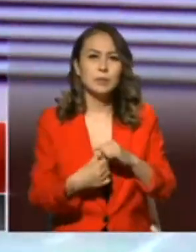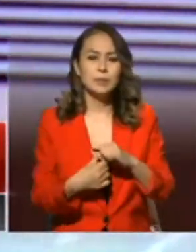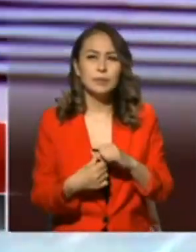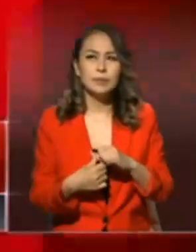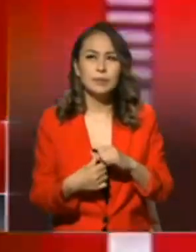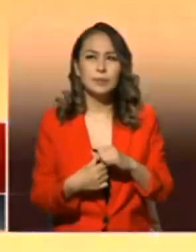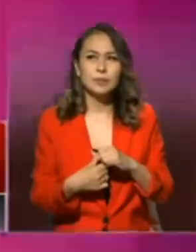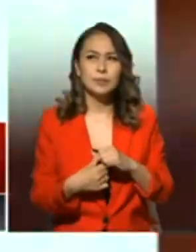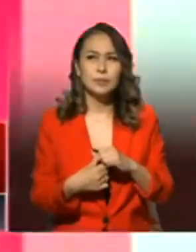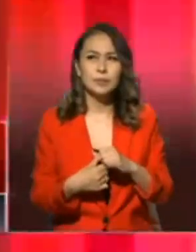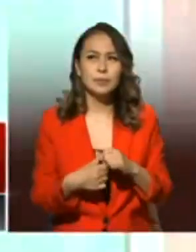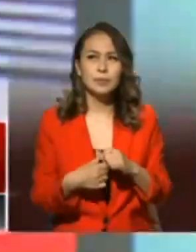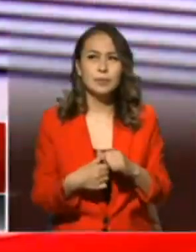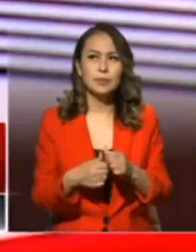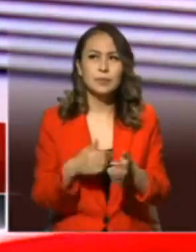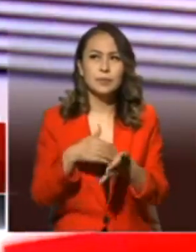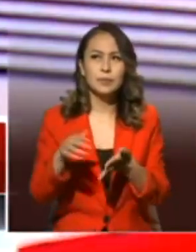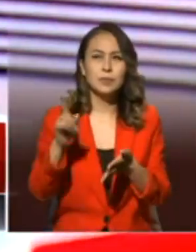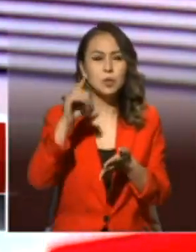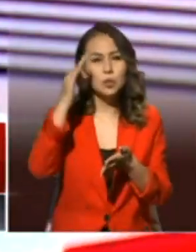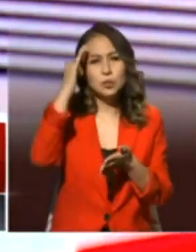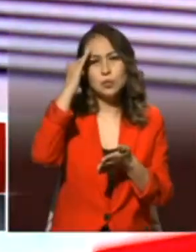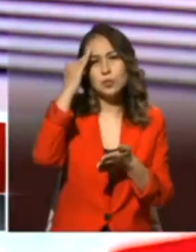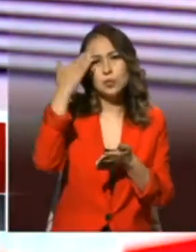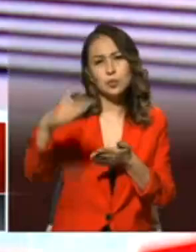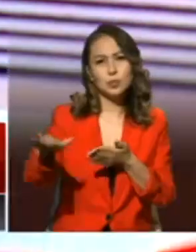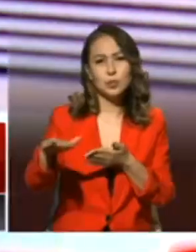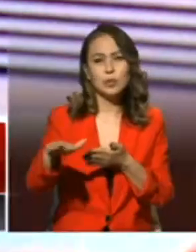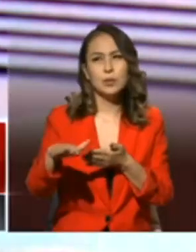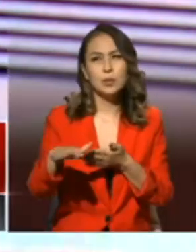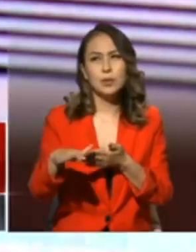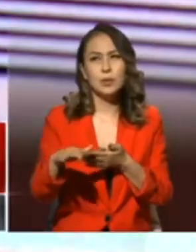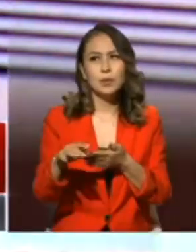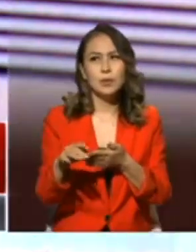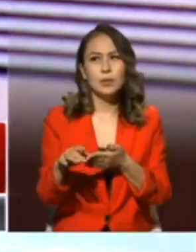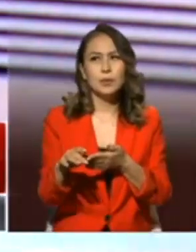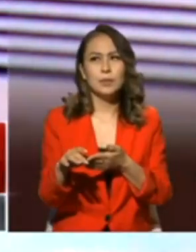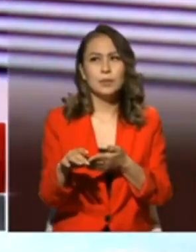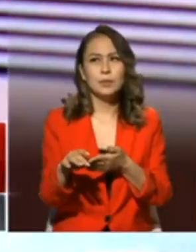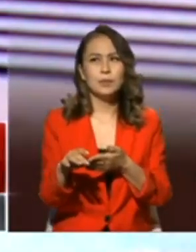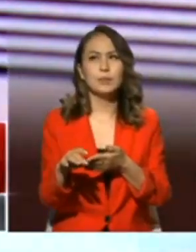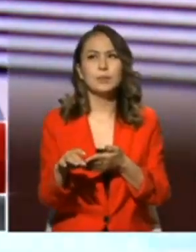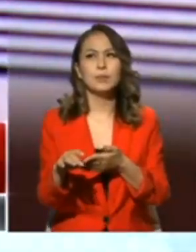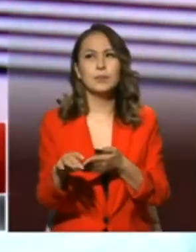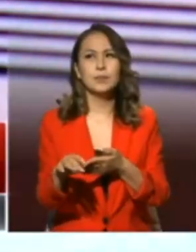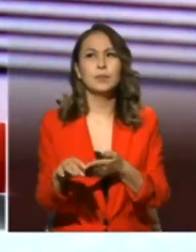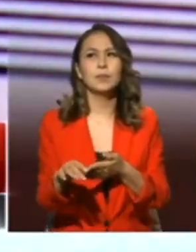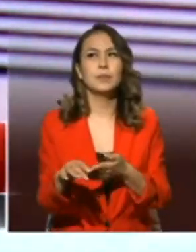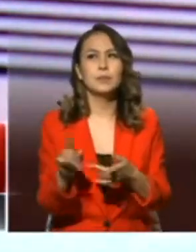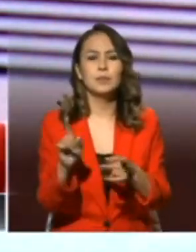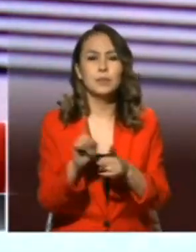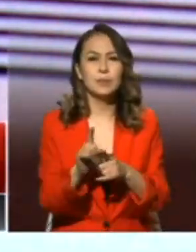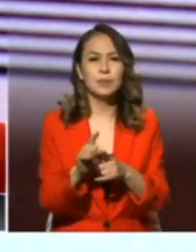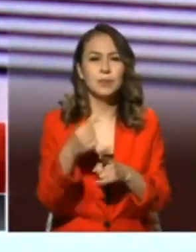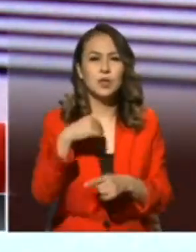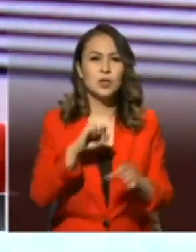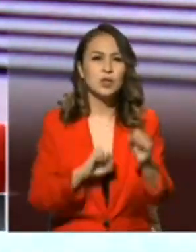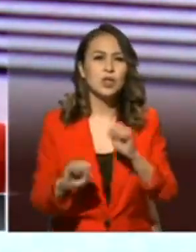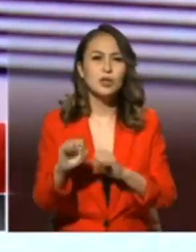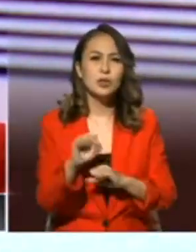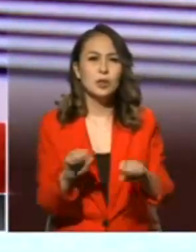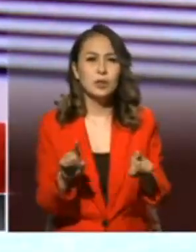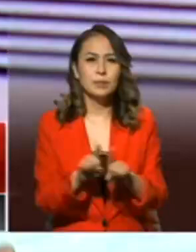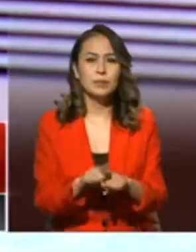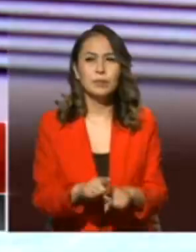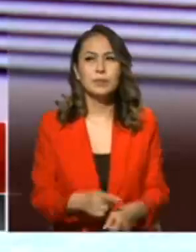бөліп тұрады қабылдамау үшін, ол бөтен организмге. Мысалы біз тұмауратпасақ неге мұрнымызға соғады, ол біздің организм реакциясы. Сол сияқты.